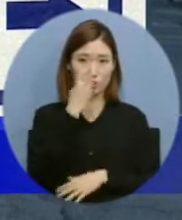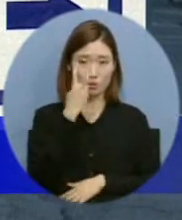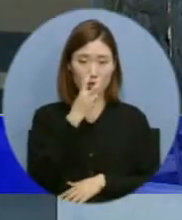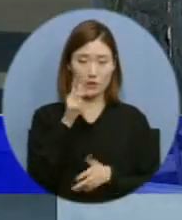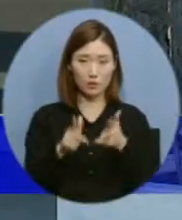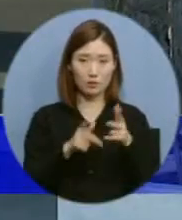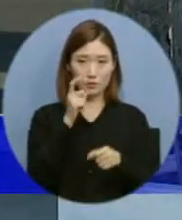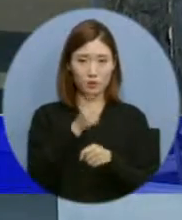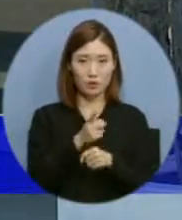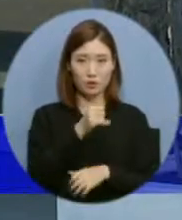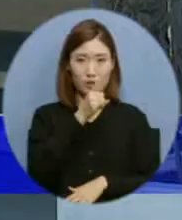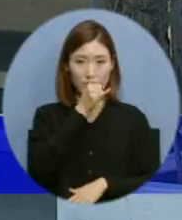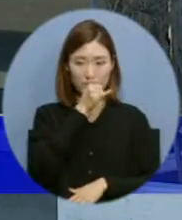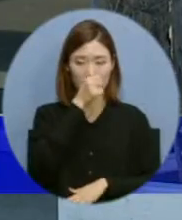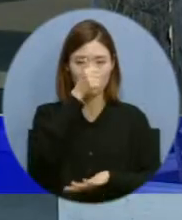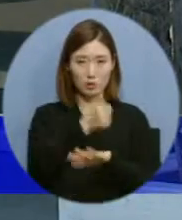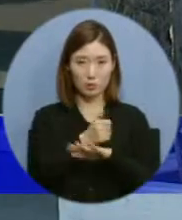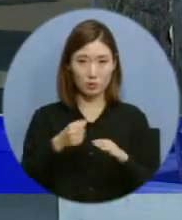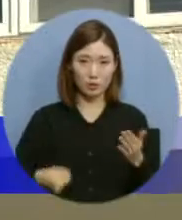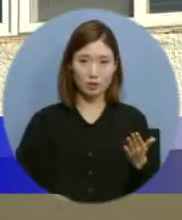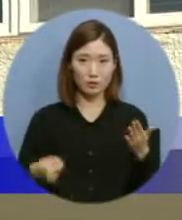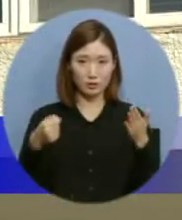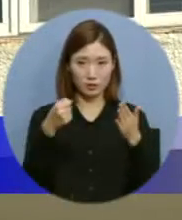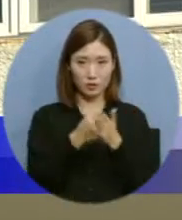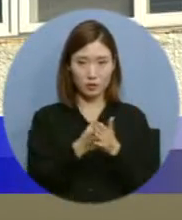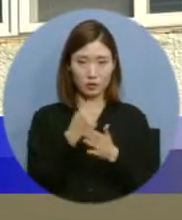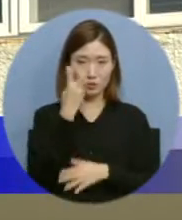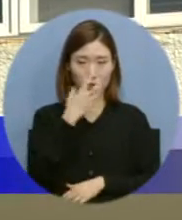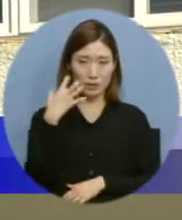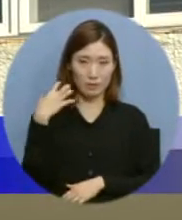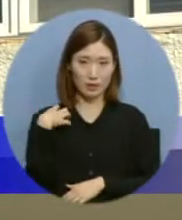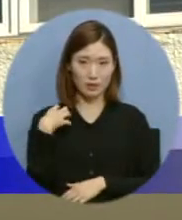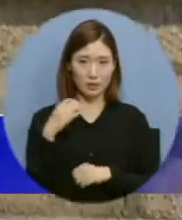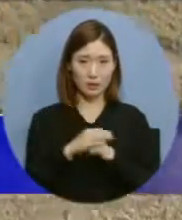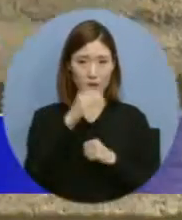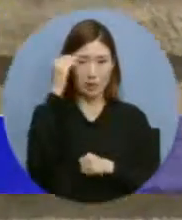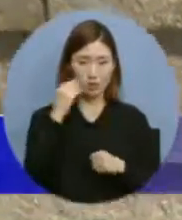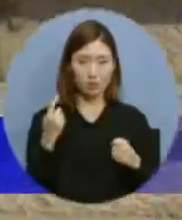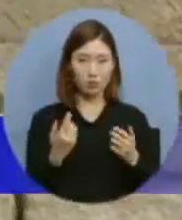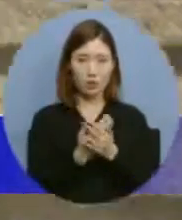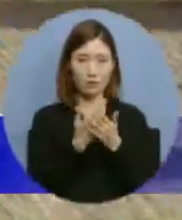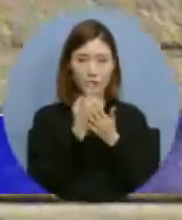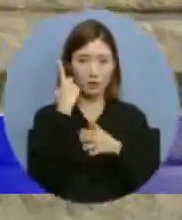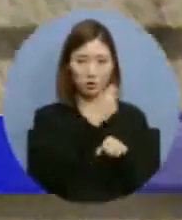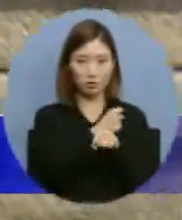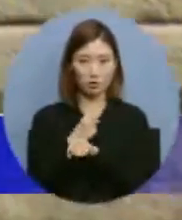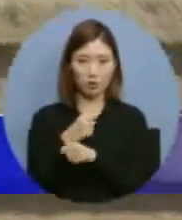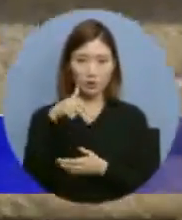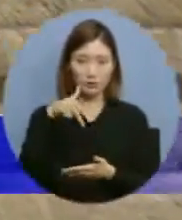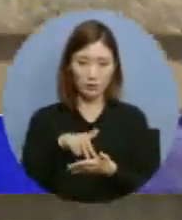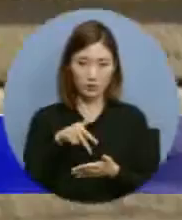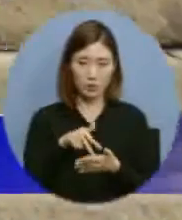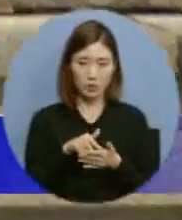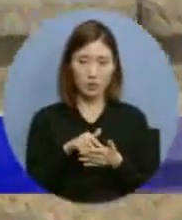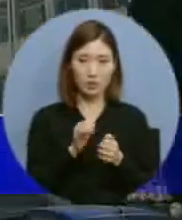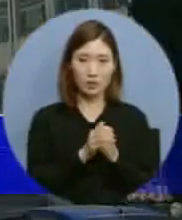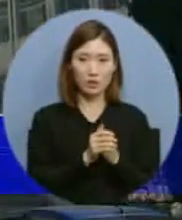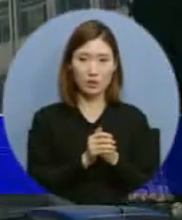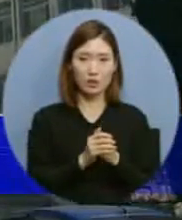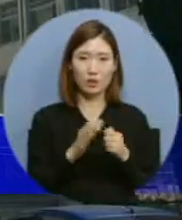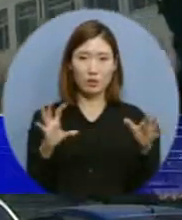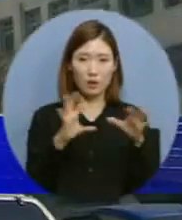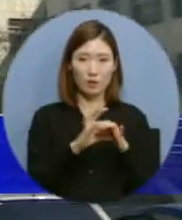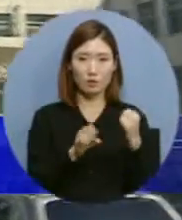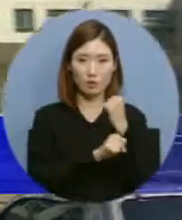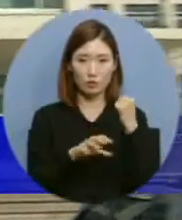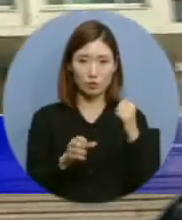있는 것으로 최종 변론났습니다. 조사를 맡은 한국개발연구원 측은 의료단지의 사업성이 관련 기준을